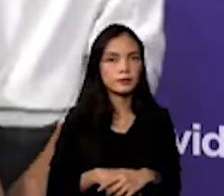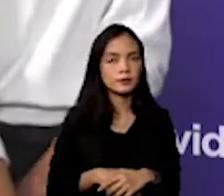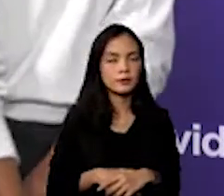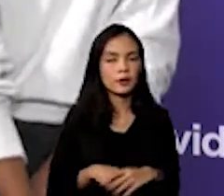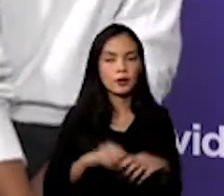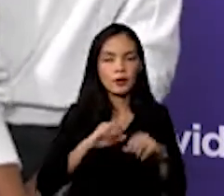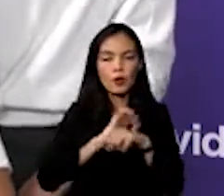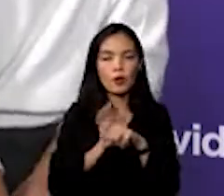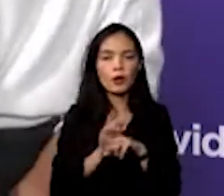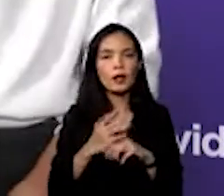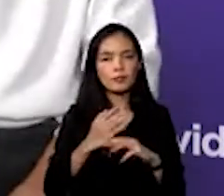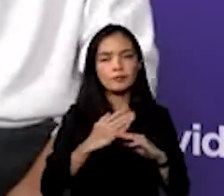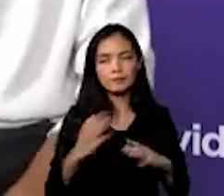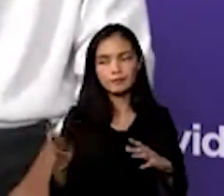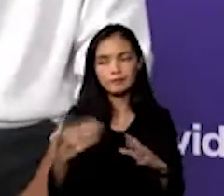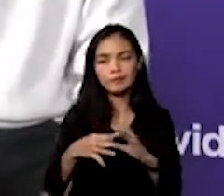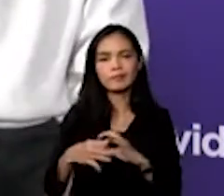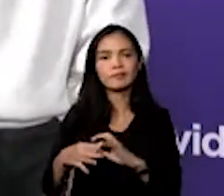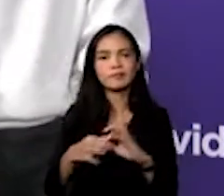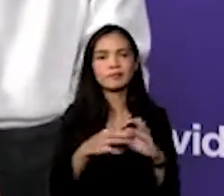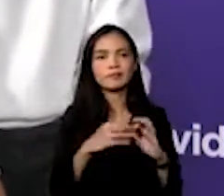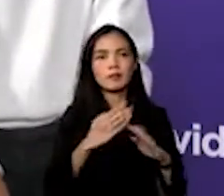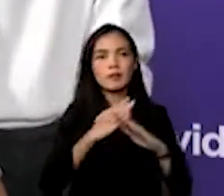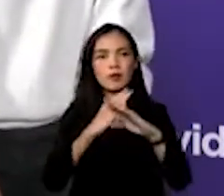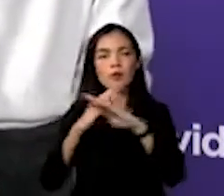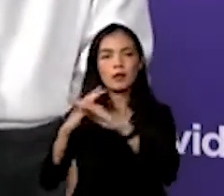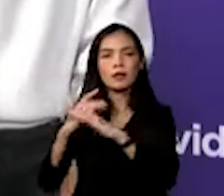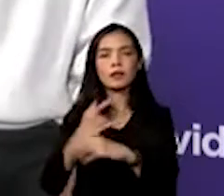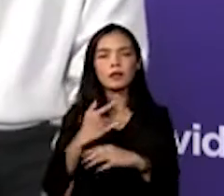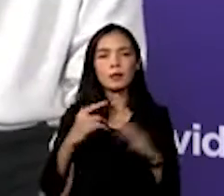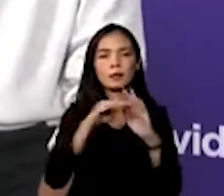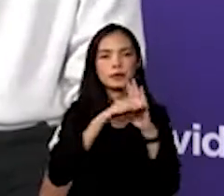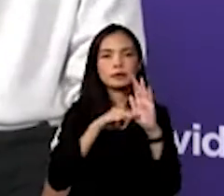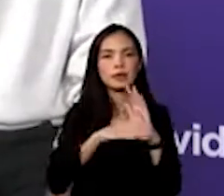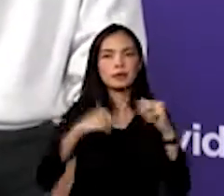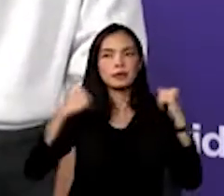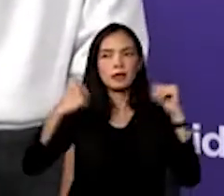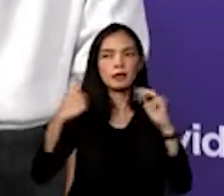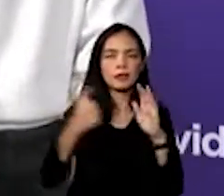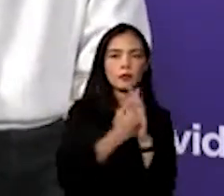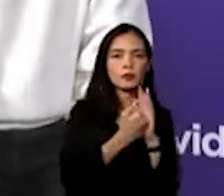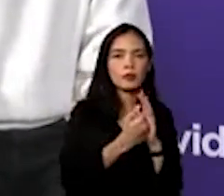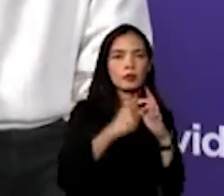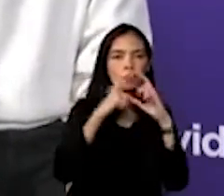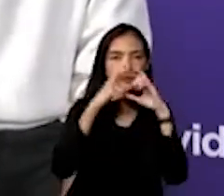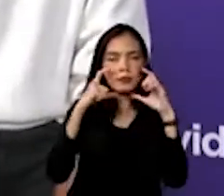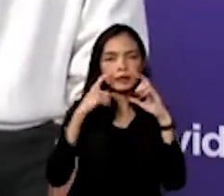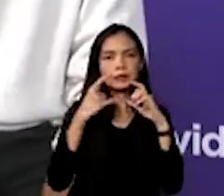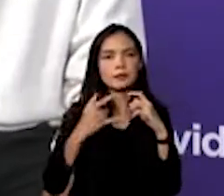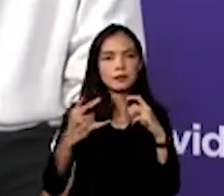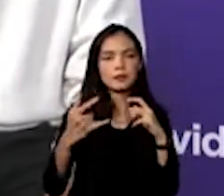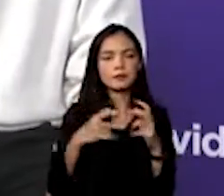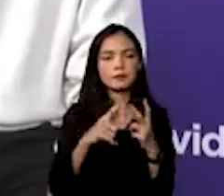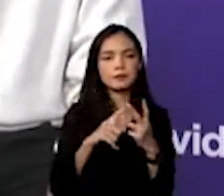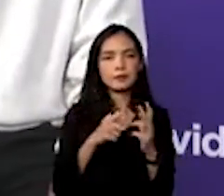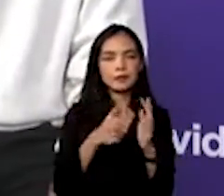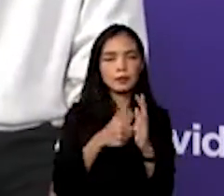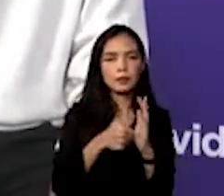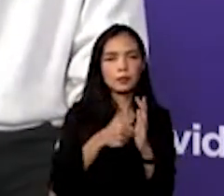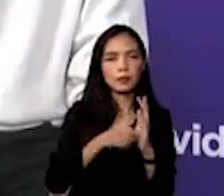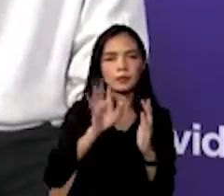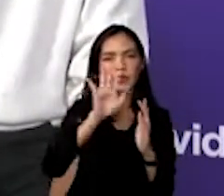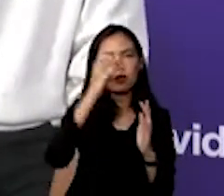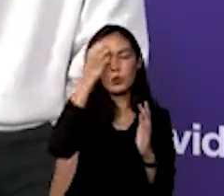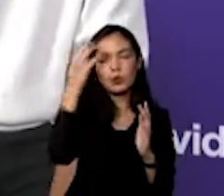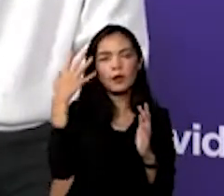gitu terus tetap jaga protokol kesehatan pakai masker ke mana-mana hand sanitizer jangan jangan lupa